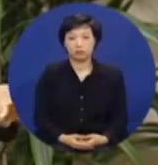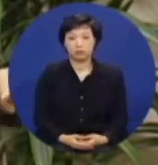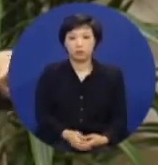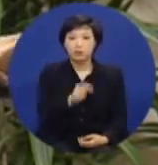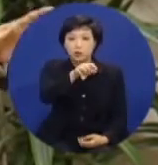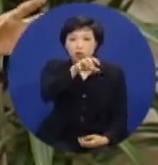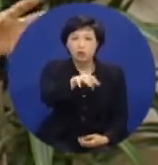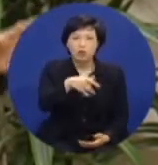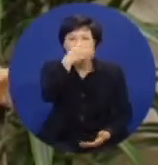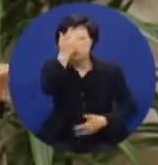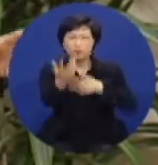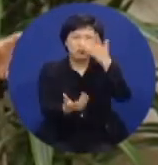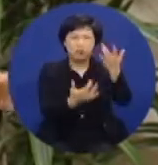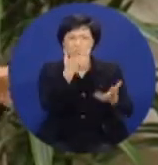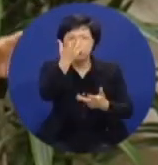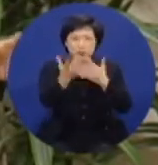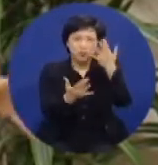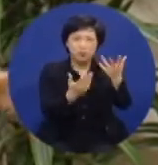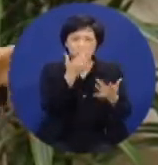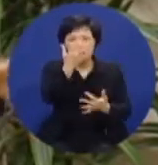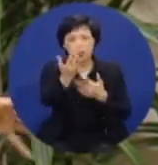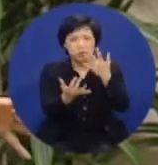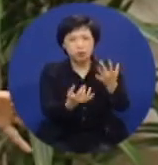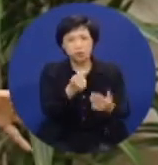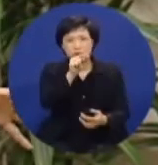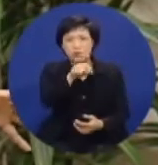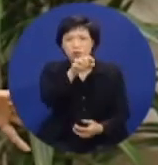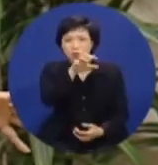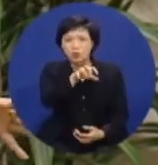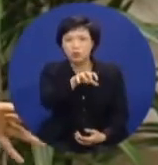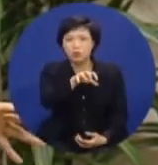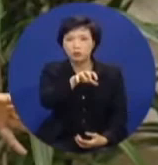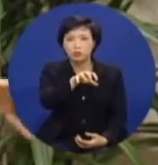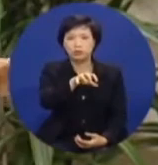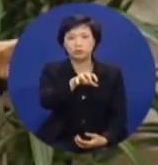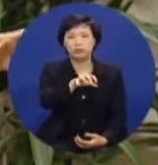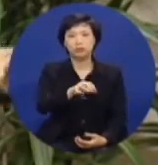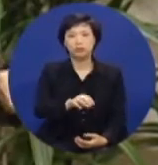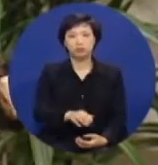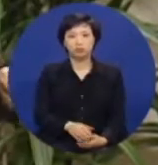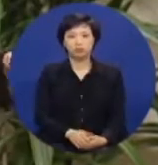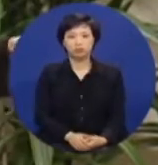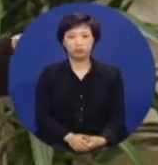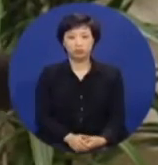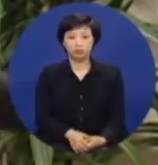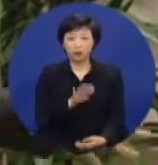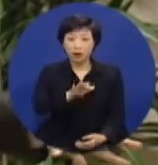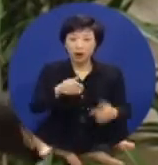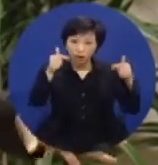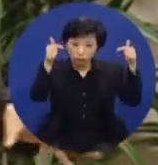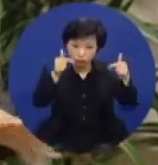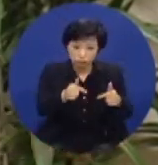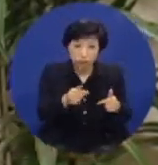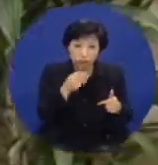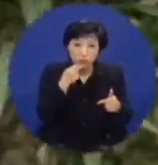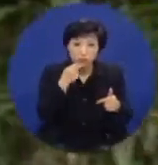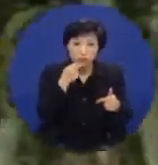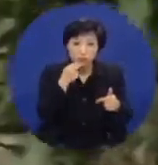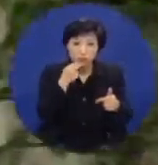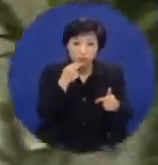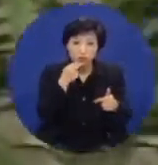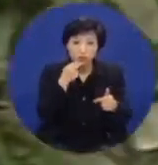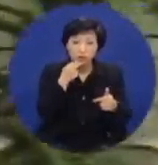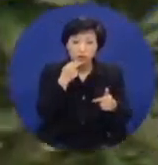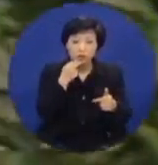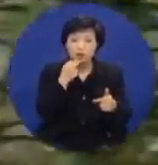거기 붓 이우환 할 다른데 꼬 오지도 않고 쉽지도